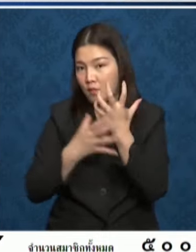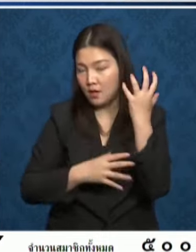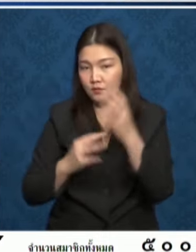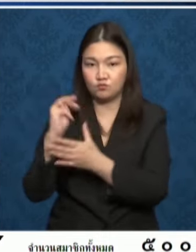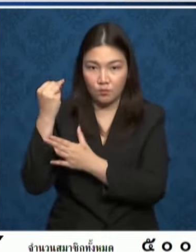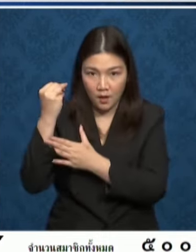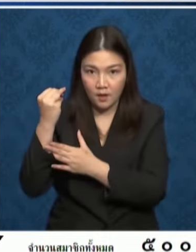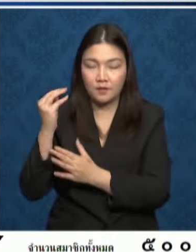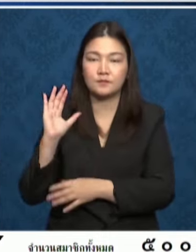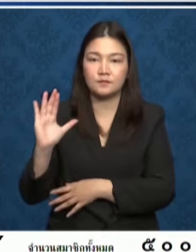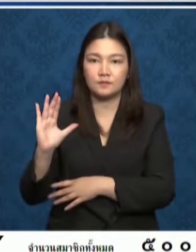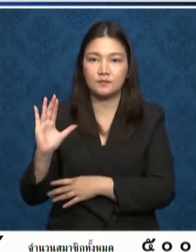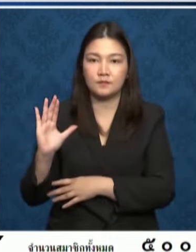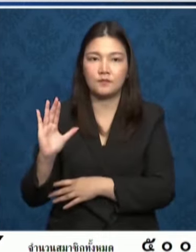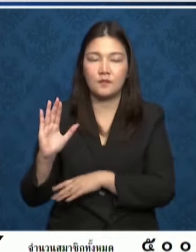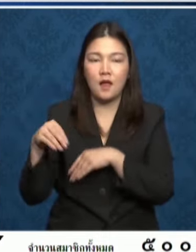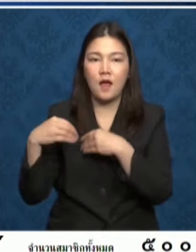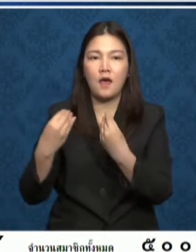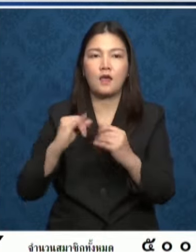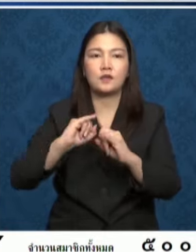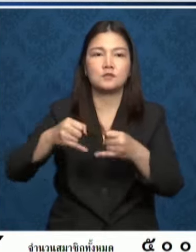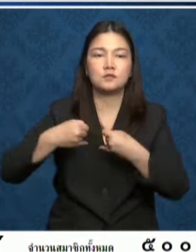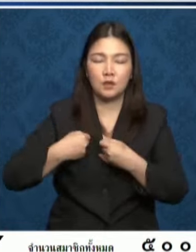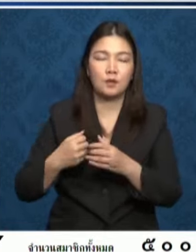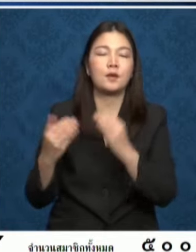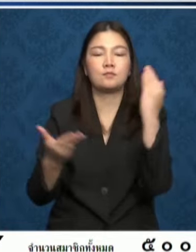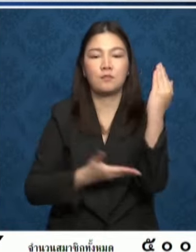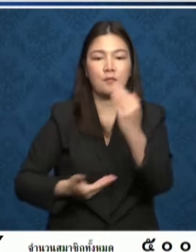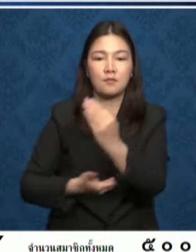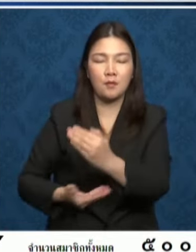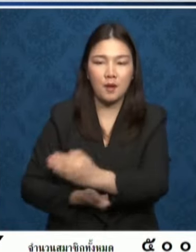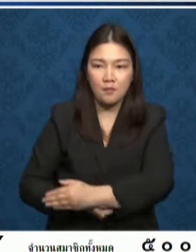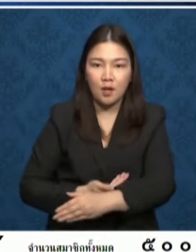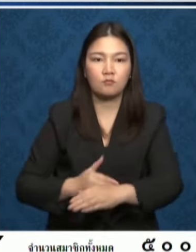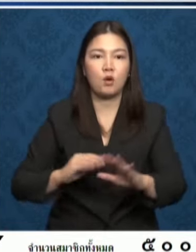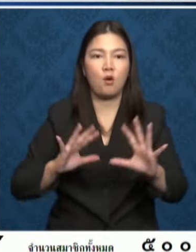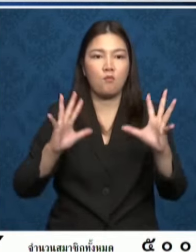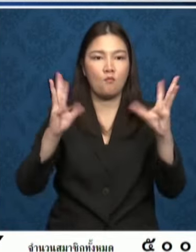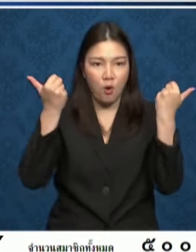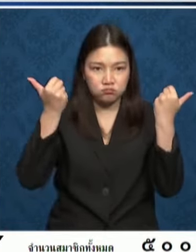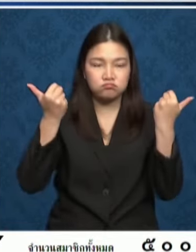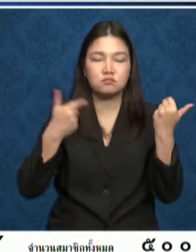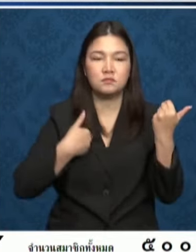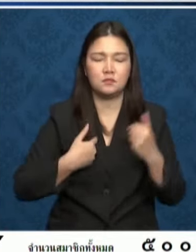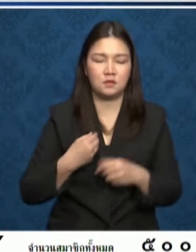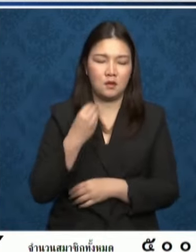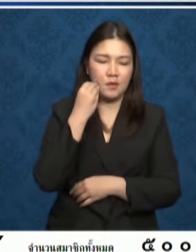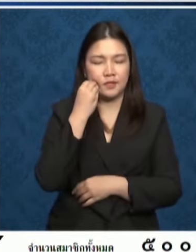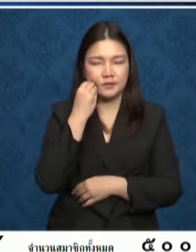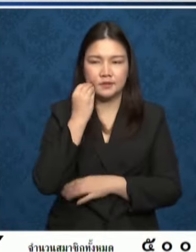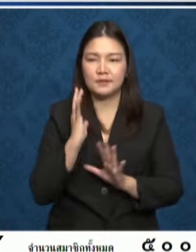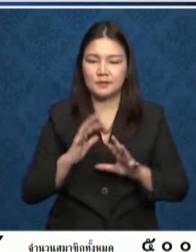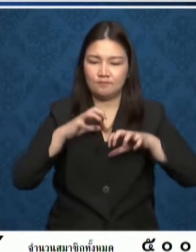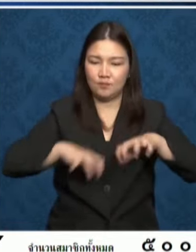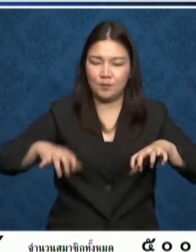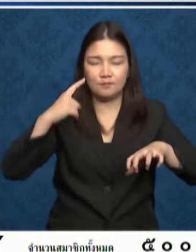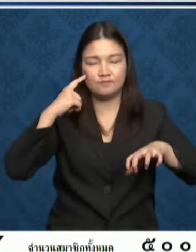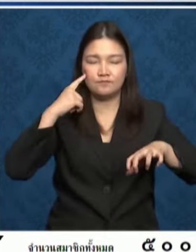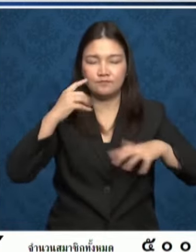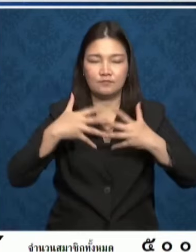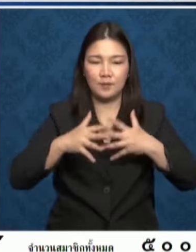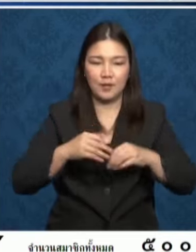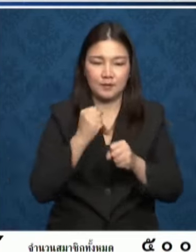กลางนี้ 3ครั้งจนป่าไม้หมดต่อมาชาวบ้านช่วยกันดูแลจนป่าไม้สามารถ